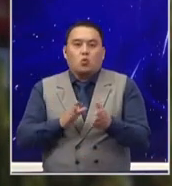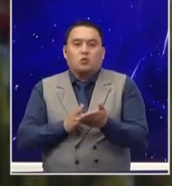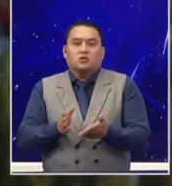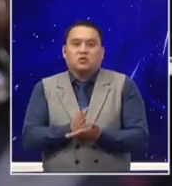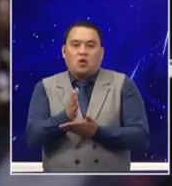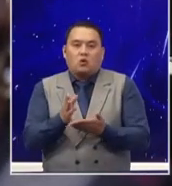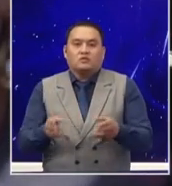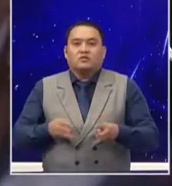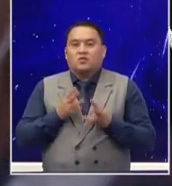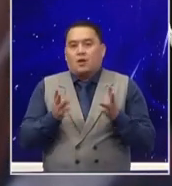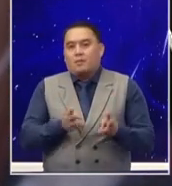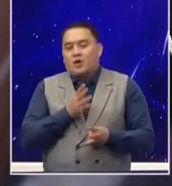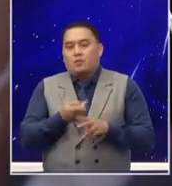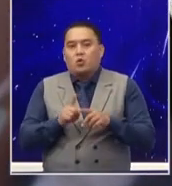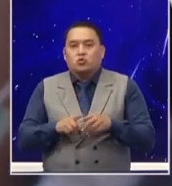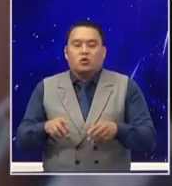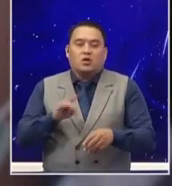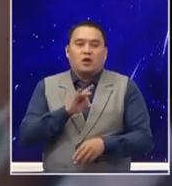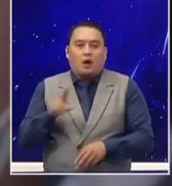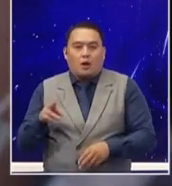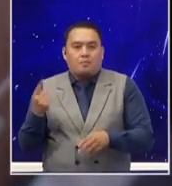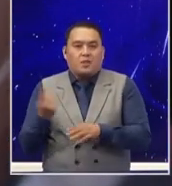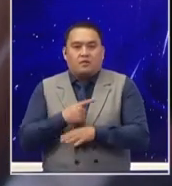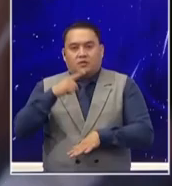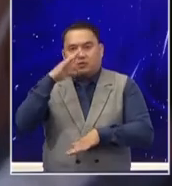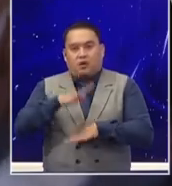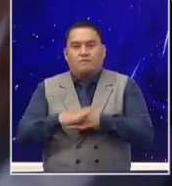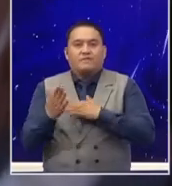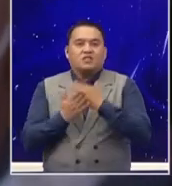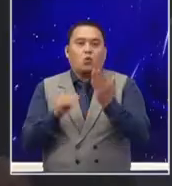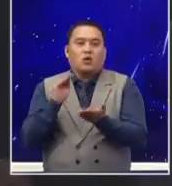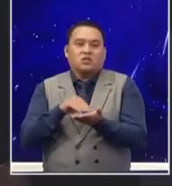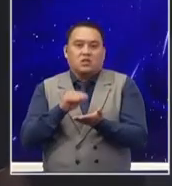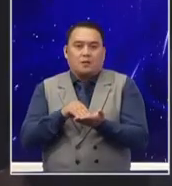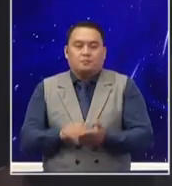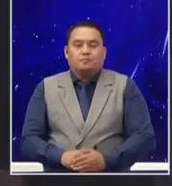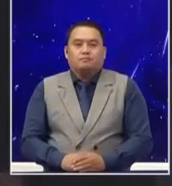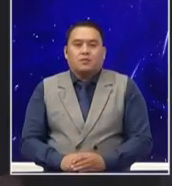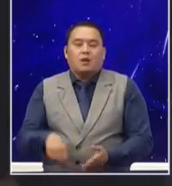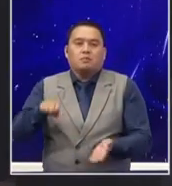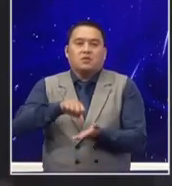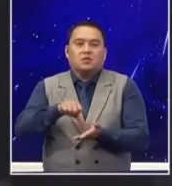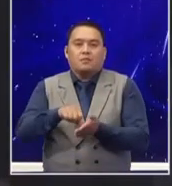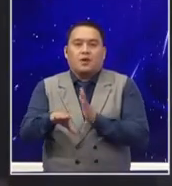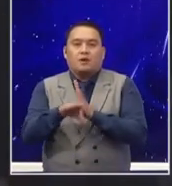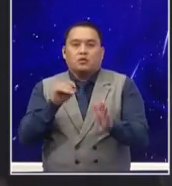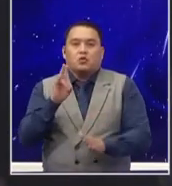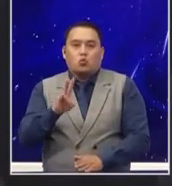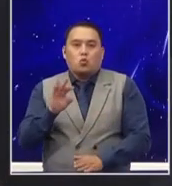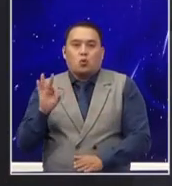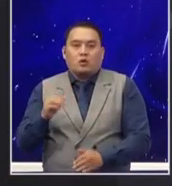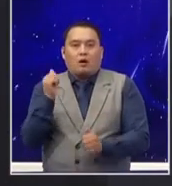стремление участвовать в политической жизни республики первый зампред высоко оценил. Если представители учителей от партии Нур-Отан будут в